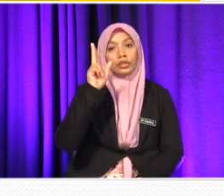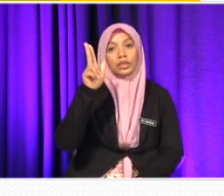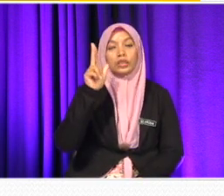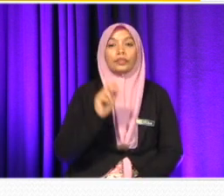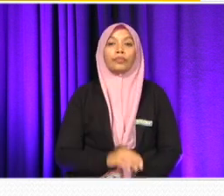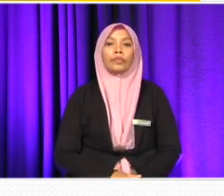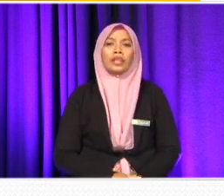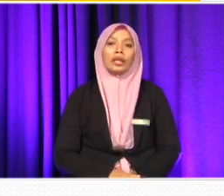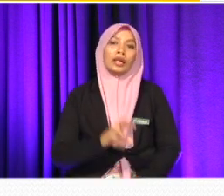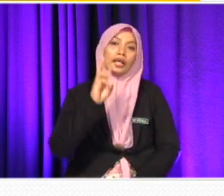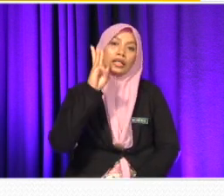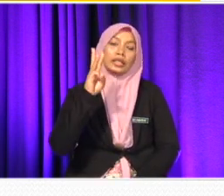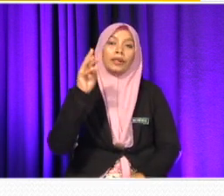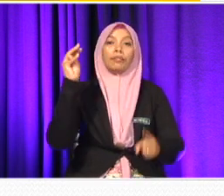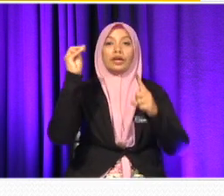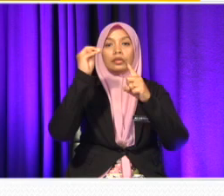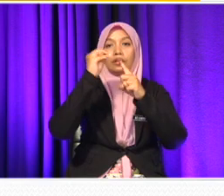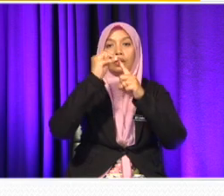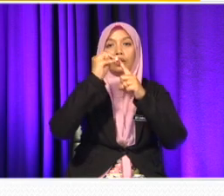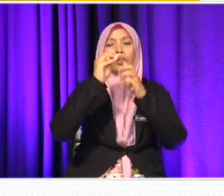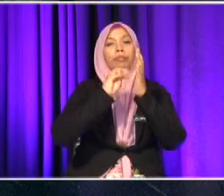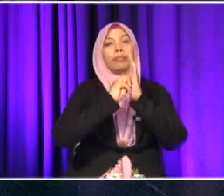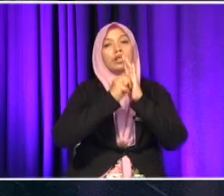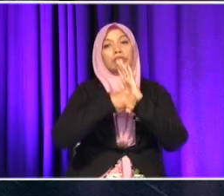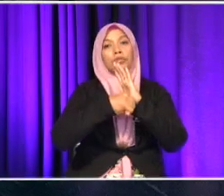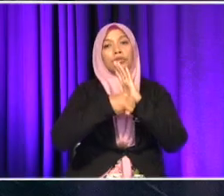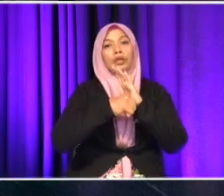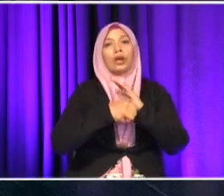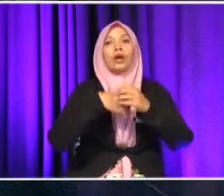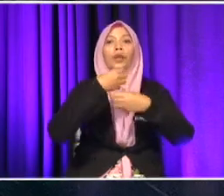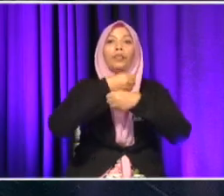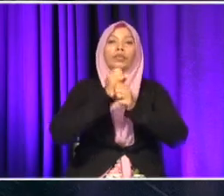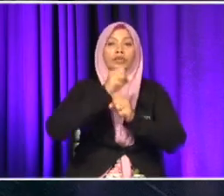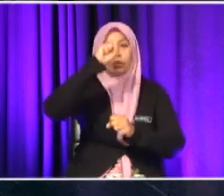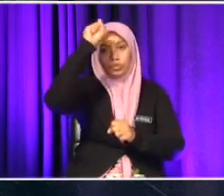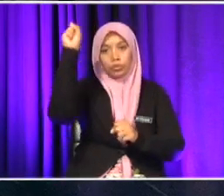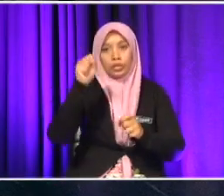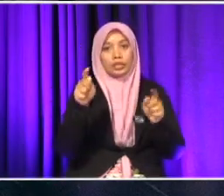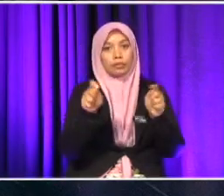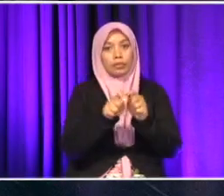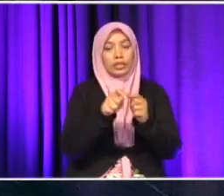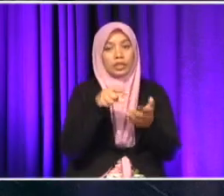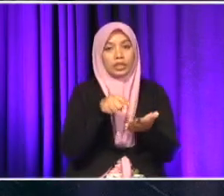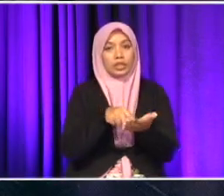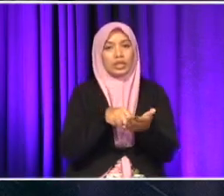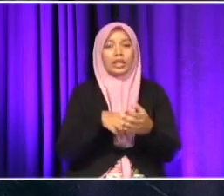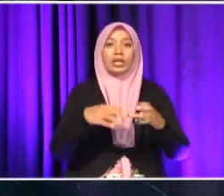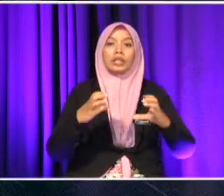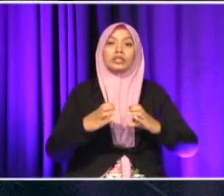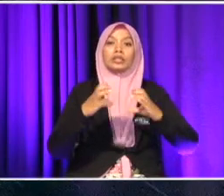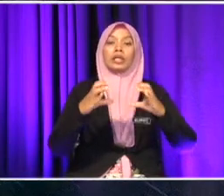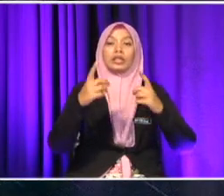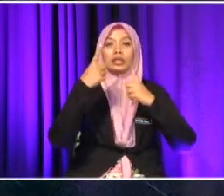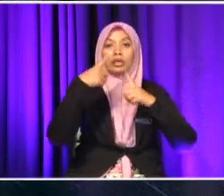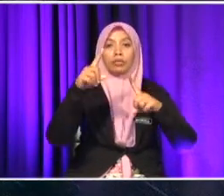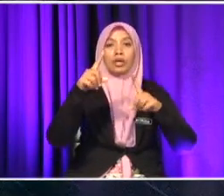dapat markah maksudnya bentuk soal lain seperti ini cara kita menjawab pun adalah meletakkan